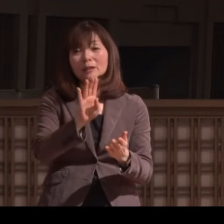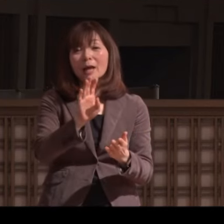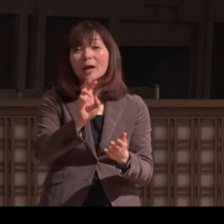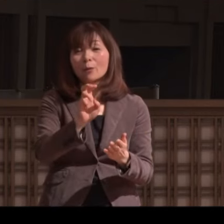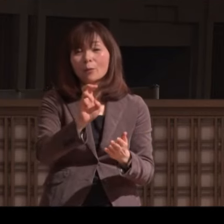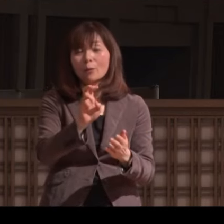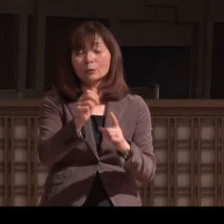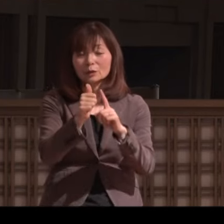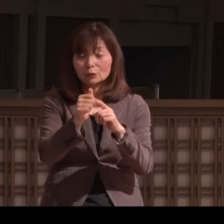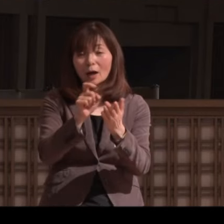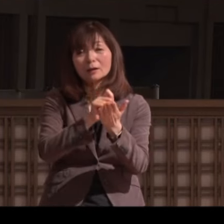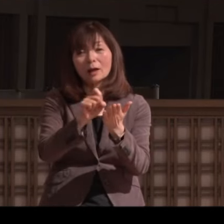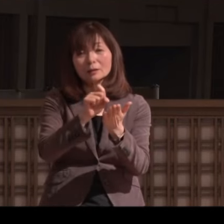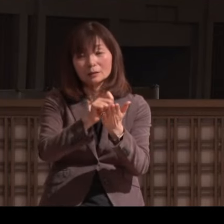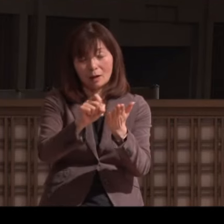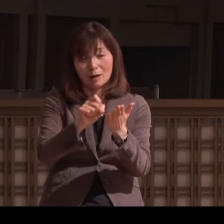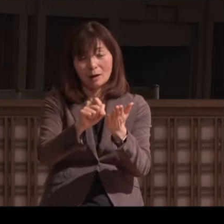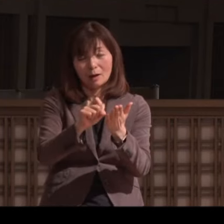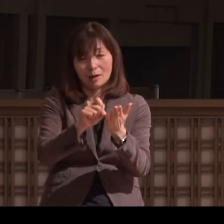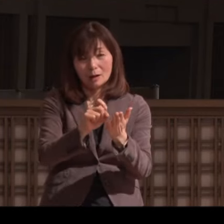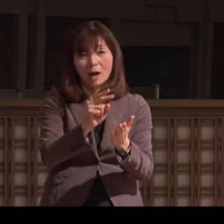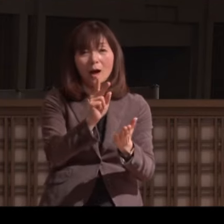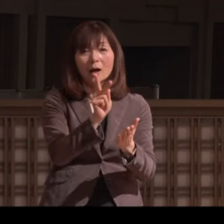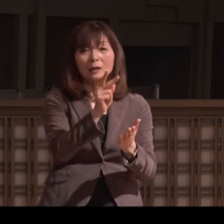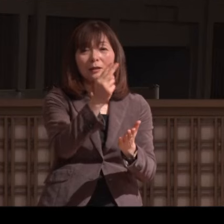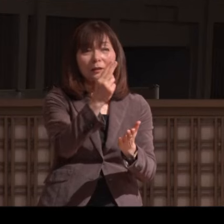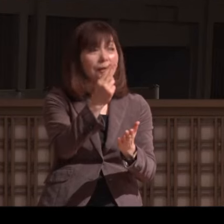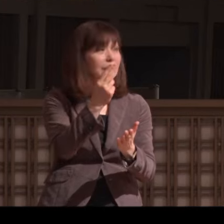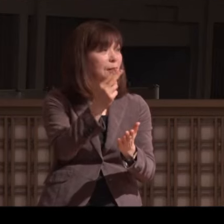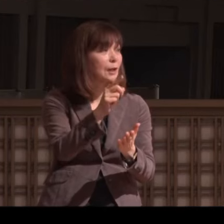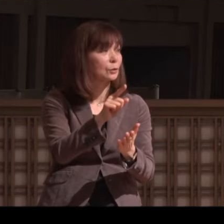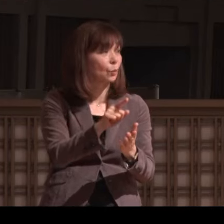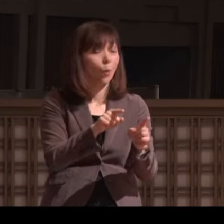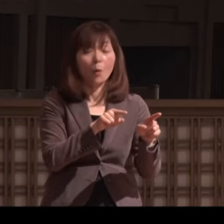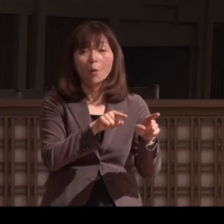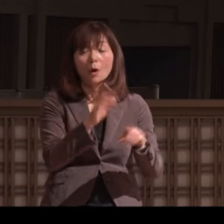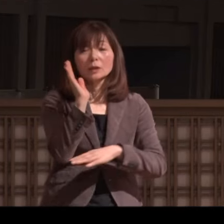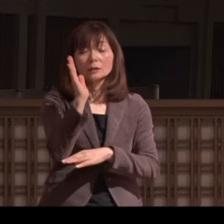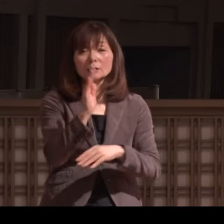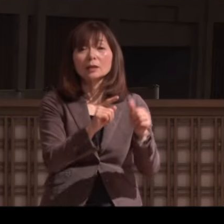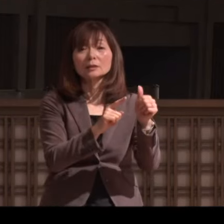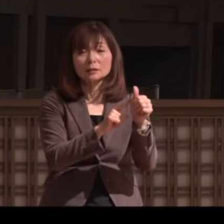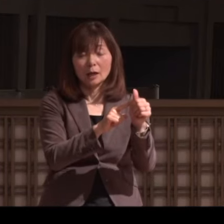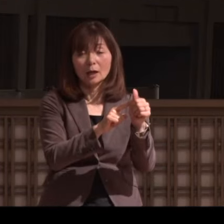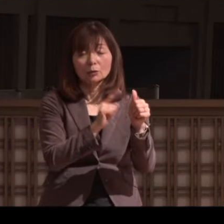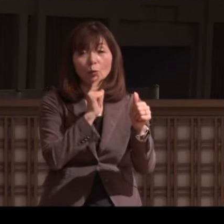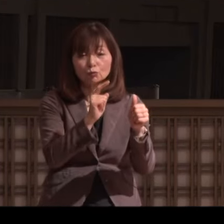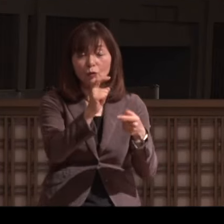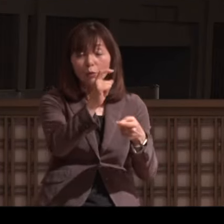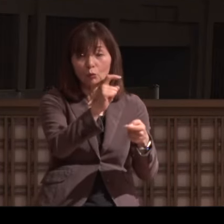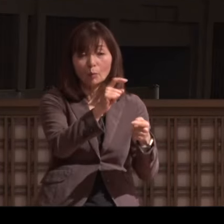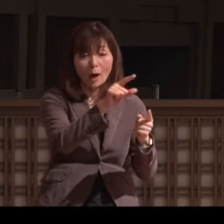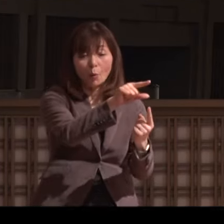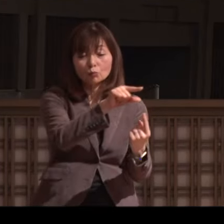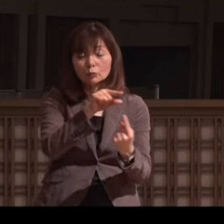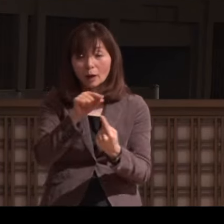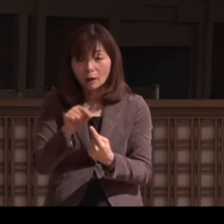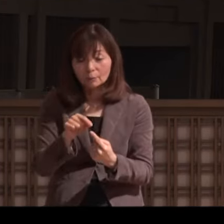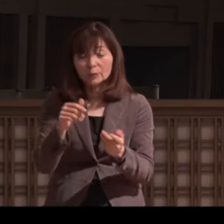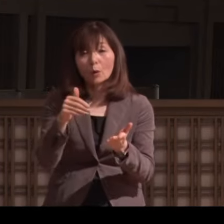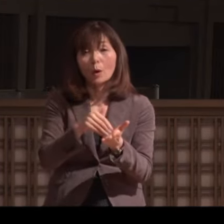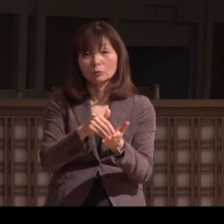えっと大加藤ま加藤っていう政治家が言った言葉を引用して終わるんですけど皆さんどんな時がじゃあ最も1番